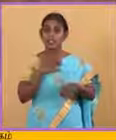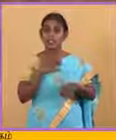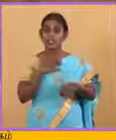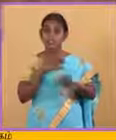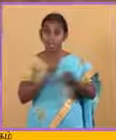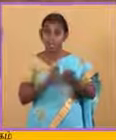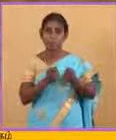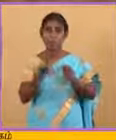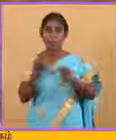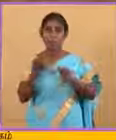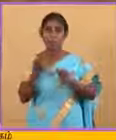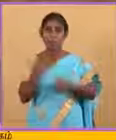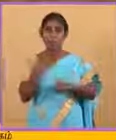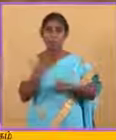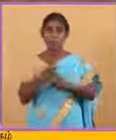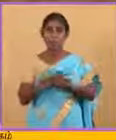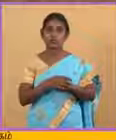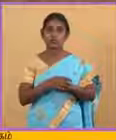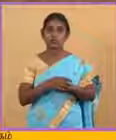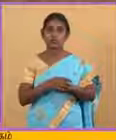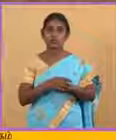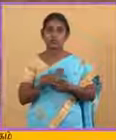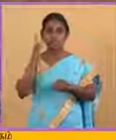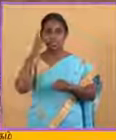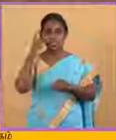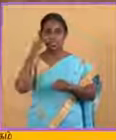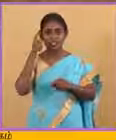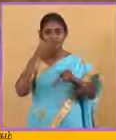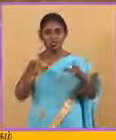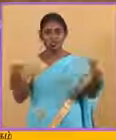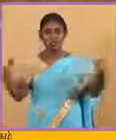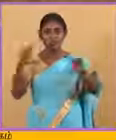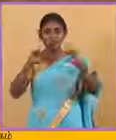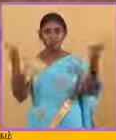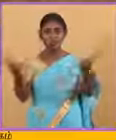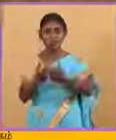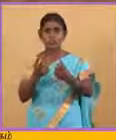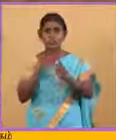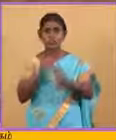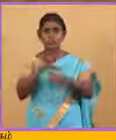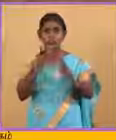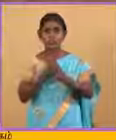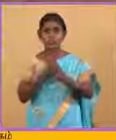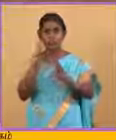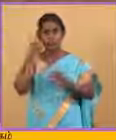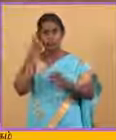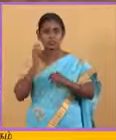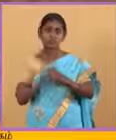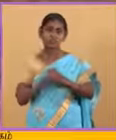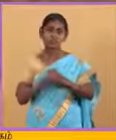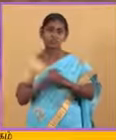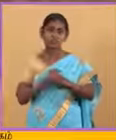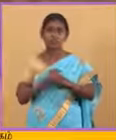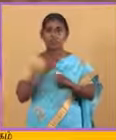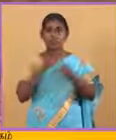அனைவரும் ஒரு நிமிடம் சிந்தித்தார்கள். என்னடா, கல் பண்படுத்தியதா? எப்படி அப்படிங்கிறது எப்படி என்று கூறிவிட்டு அதற்குரிய பதிலை